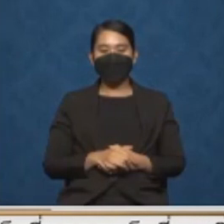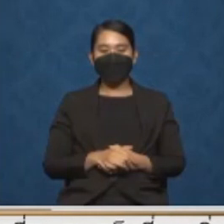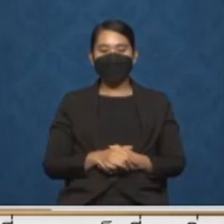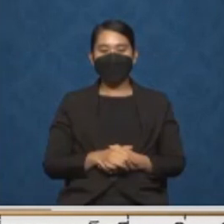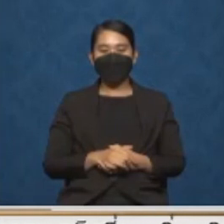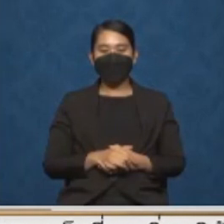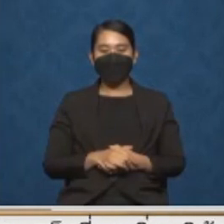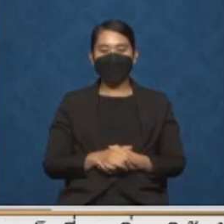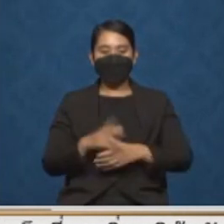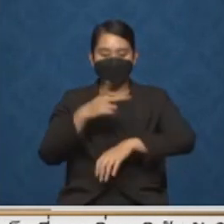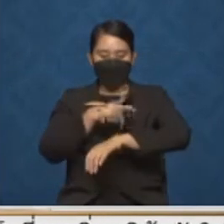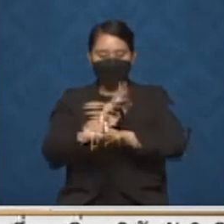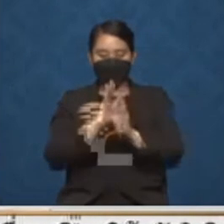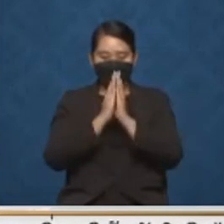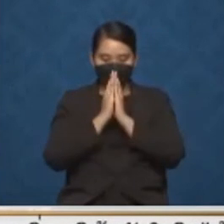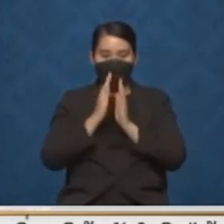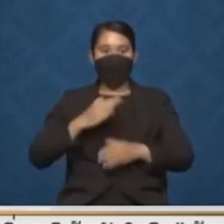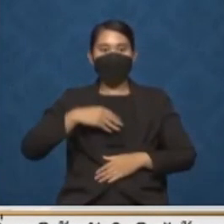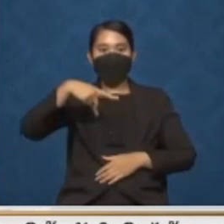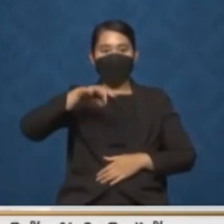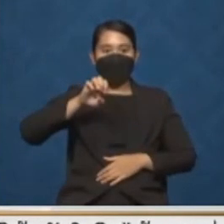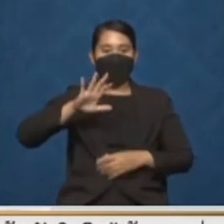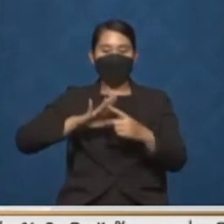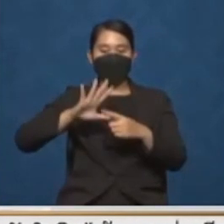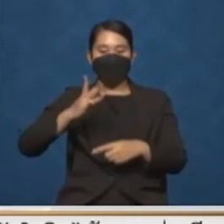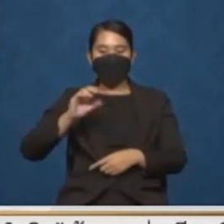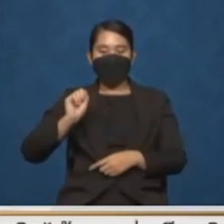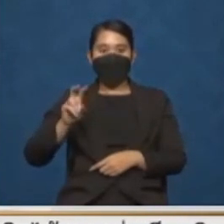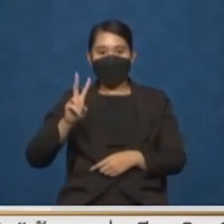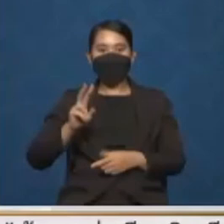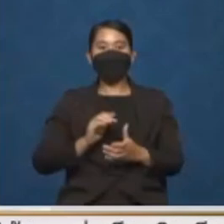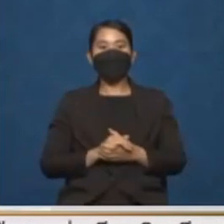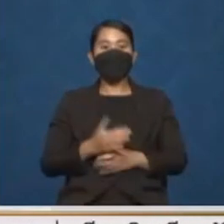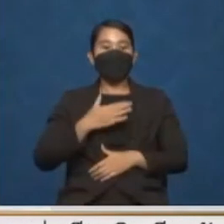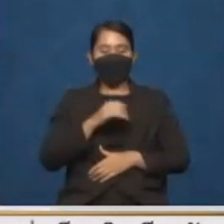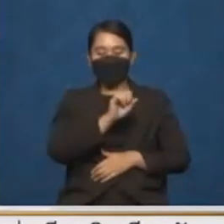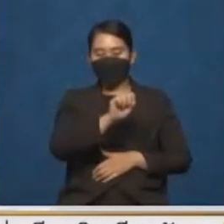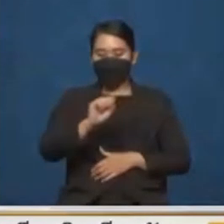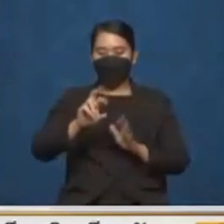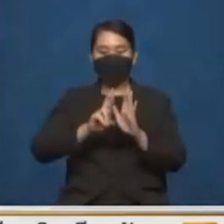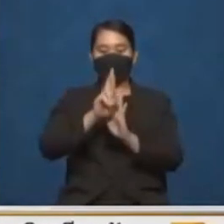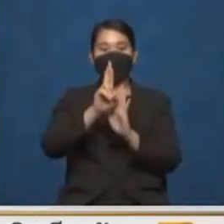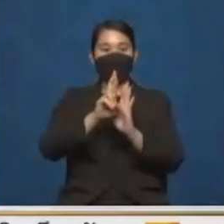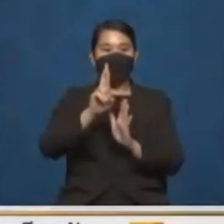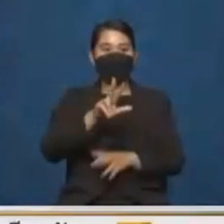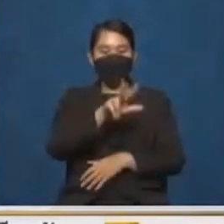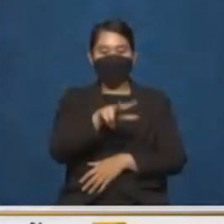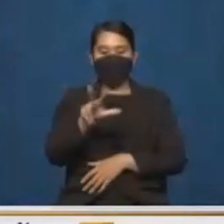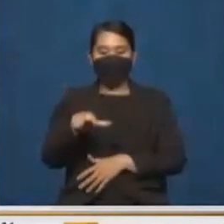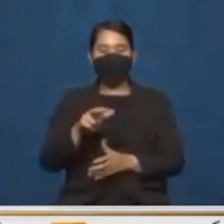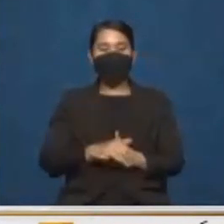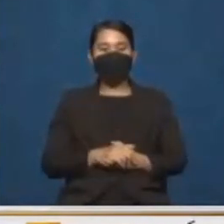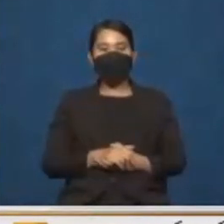กับเรีธรธานที่ขอรบกผมในพิเชศเชอเมองพาน สมาชิสภาพผู้แทนลาสดอนจัหวดเชียงหลายพักเพื่อไทย